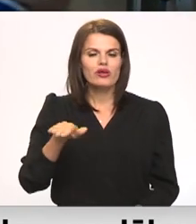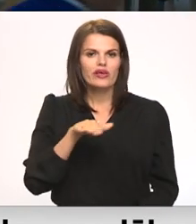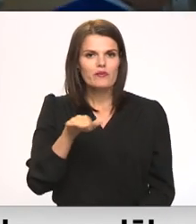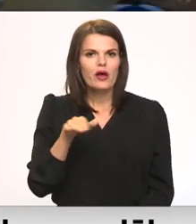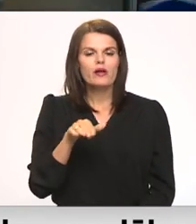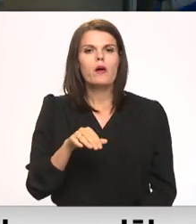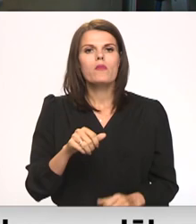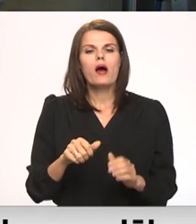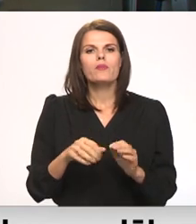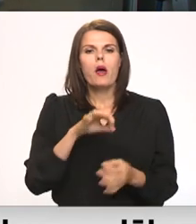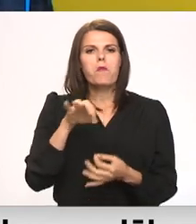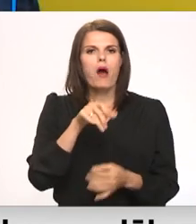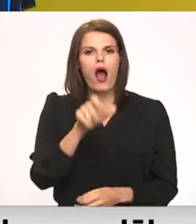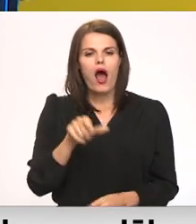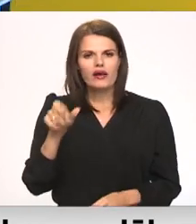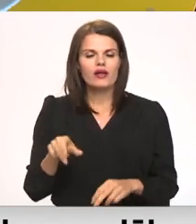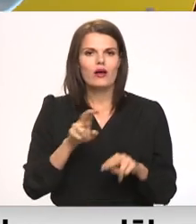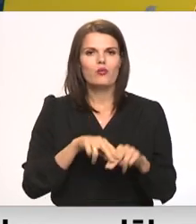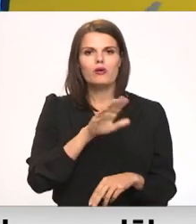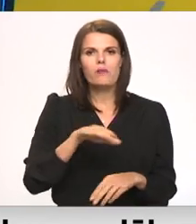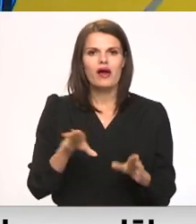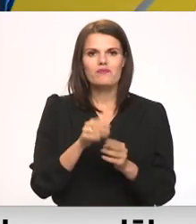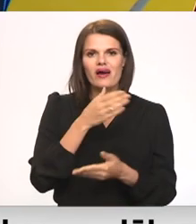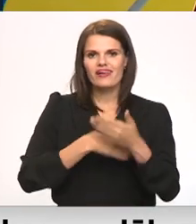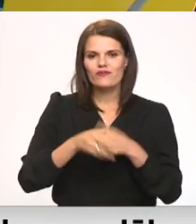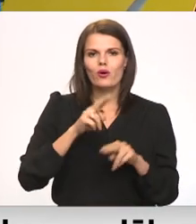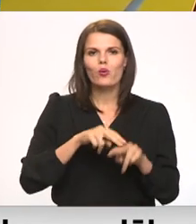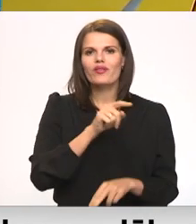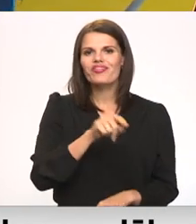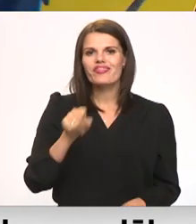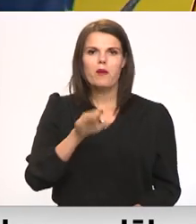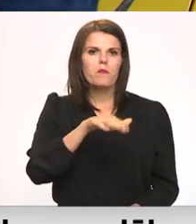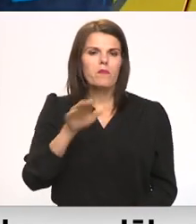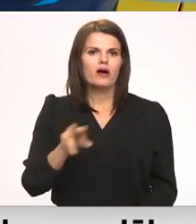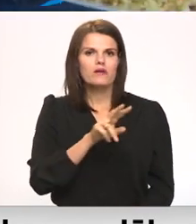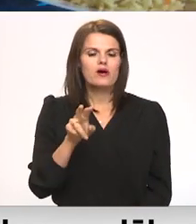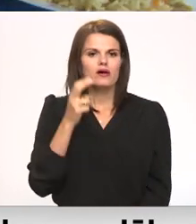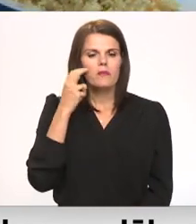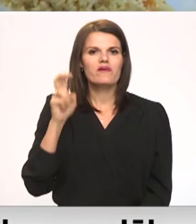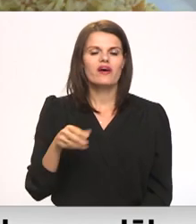ģimenēm, bāreņiem, bērniem ar invaliditāti un tiem bērniem, kuriem vecāki